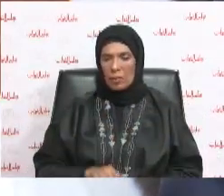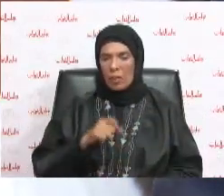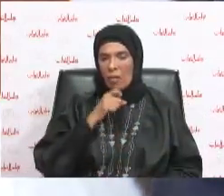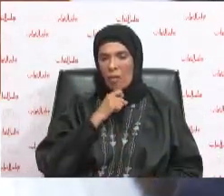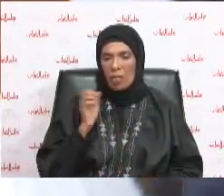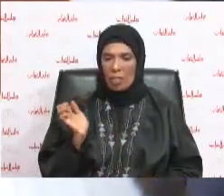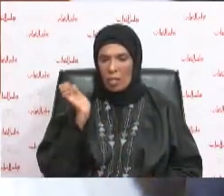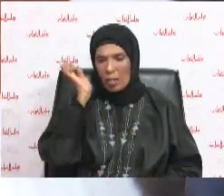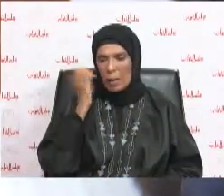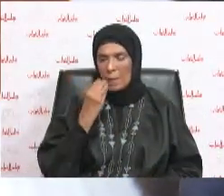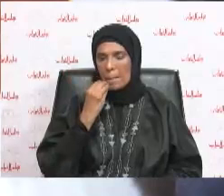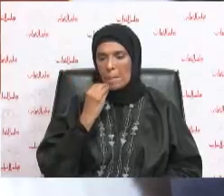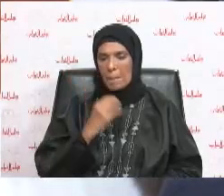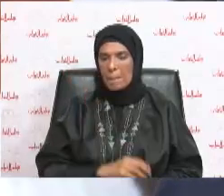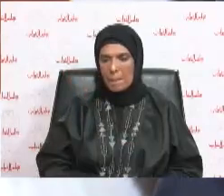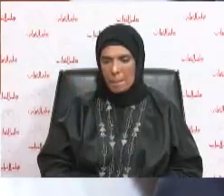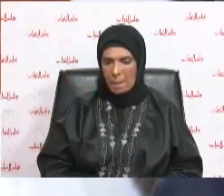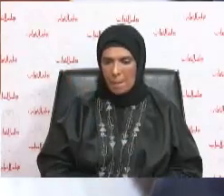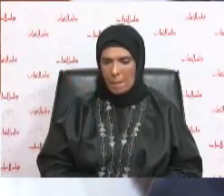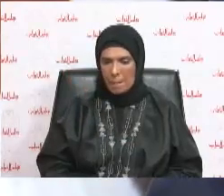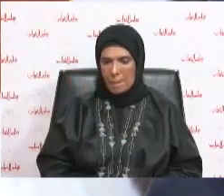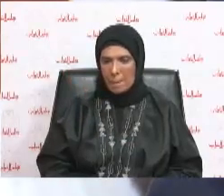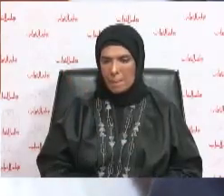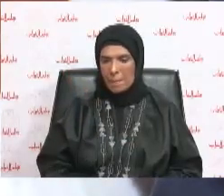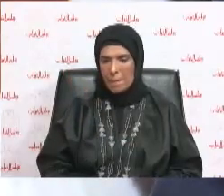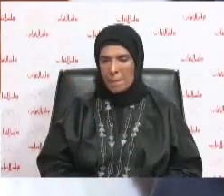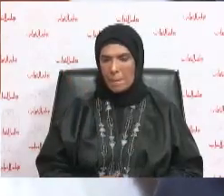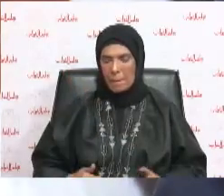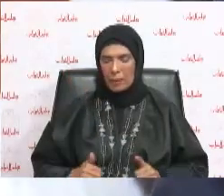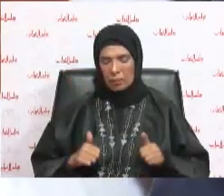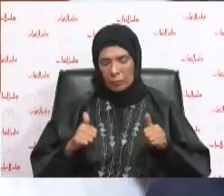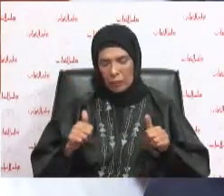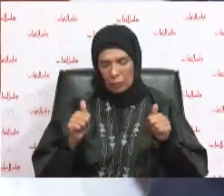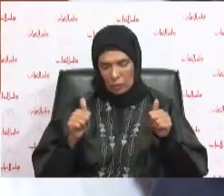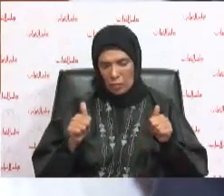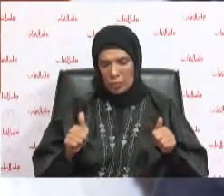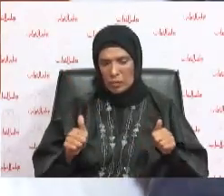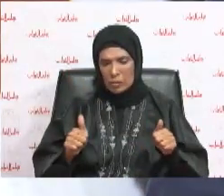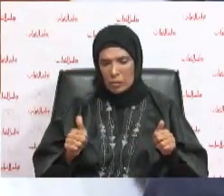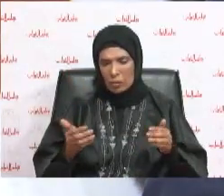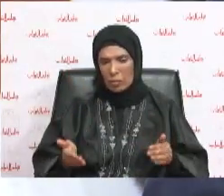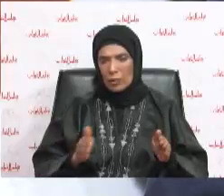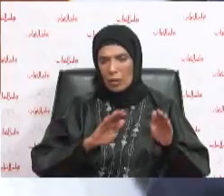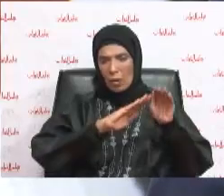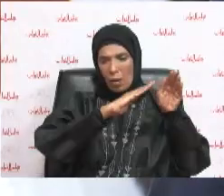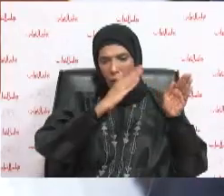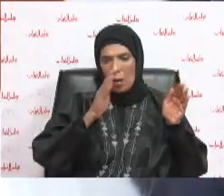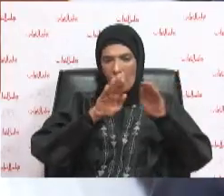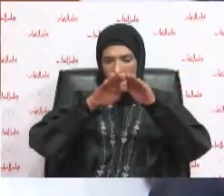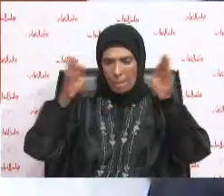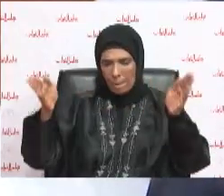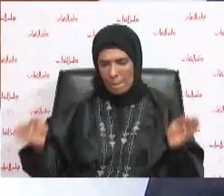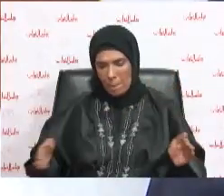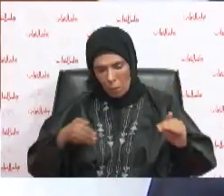وفي كل دول العالم. للتغلب على تحديات الأمن الغذائي وتحقيق اكتفاء ذاتي، علينا توفير مخازن صالحة